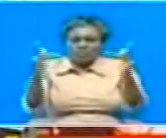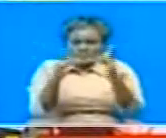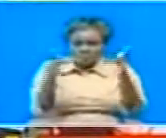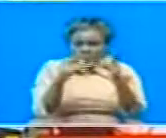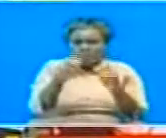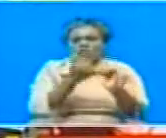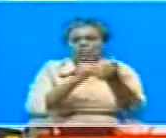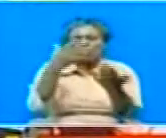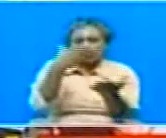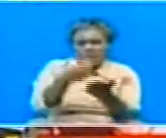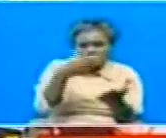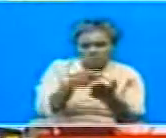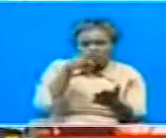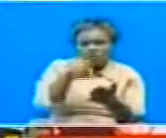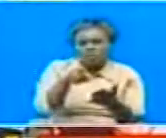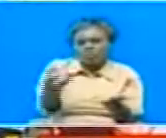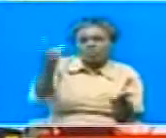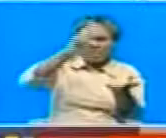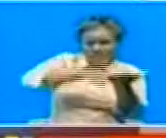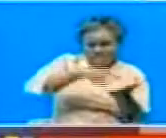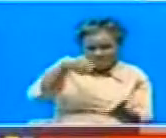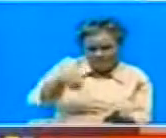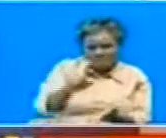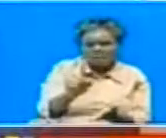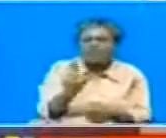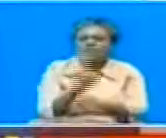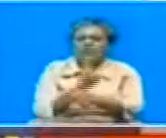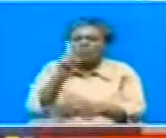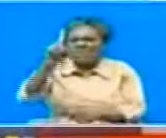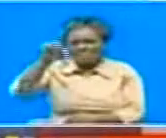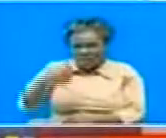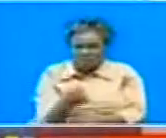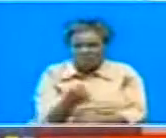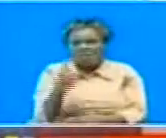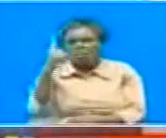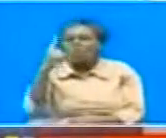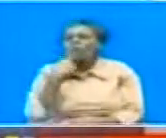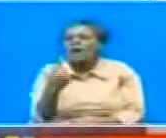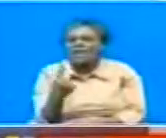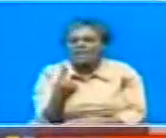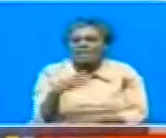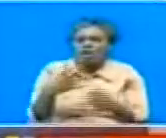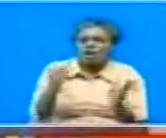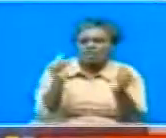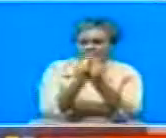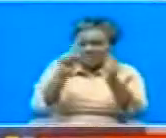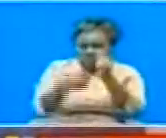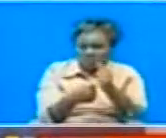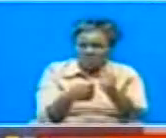kwa sportspesa.com, unaweza jisajili pale. Tumia 1000, tumia 100, tumia 10,000,